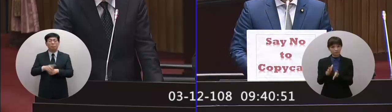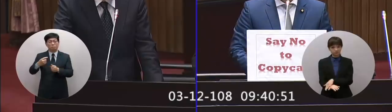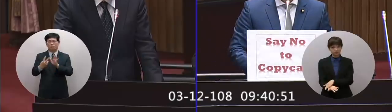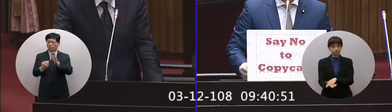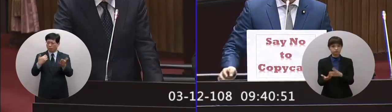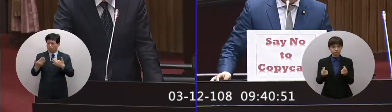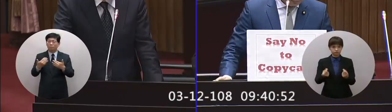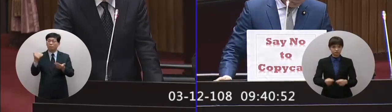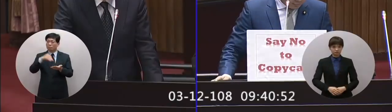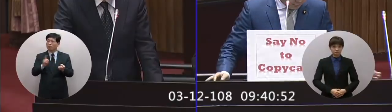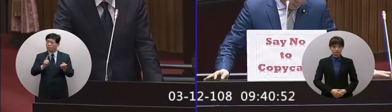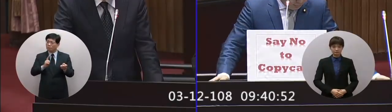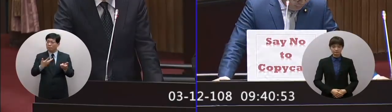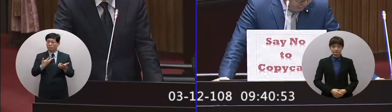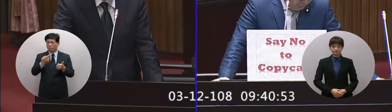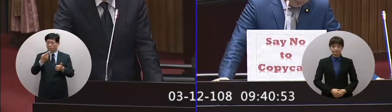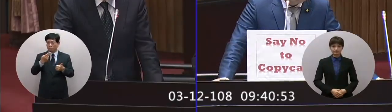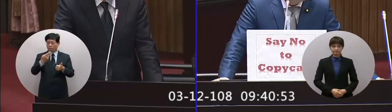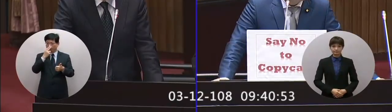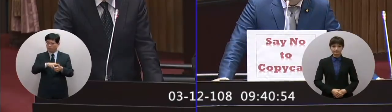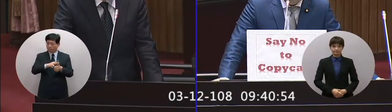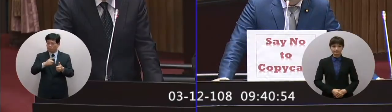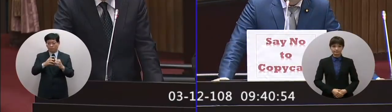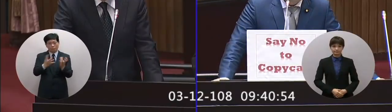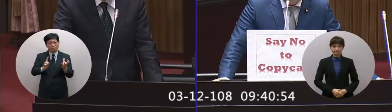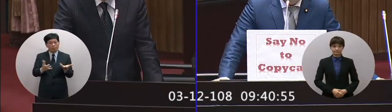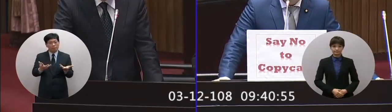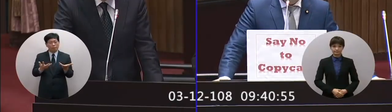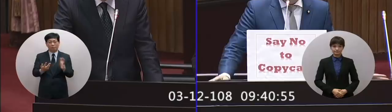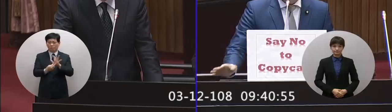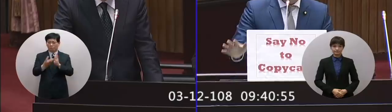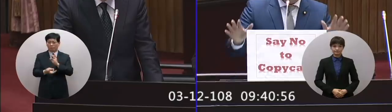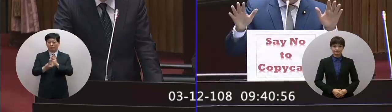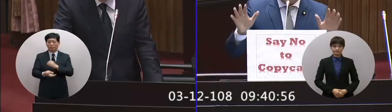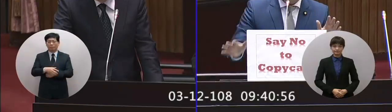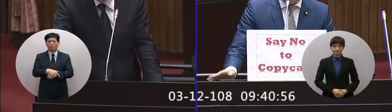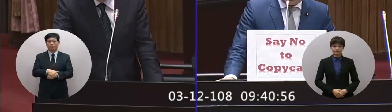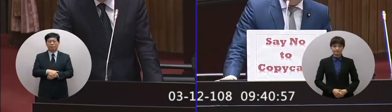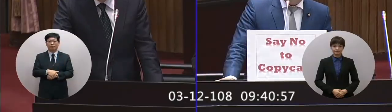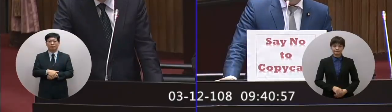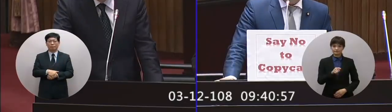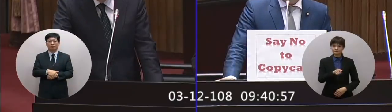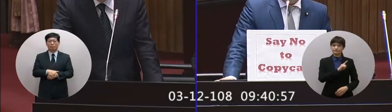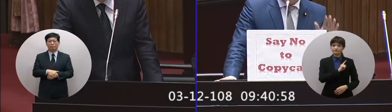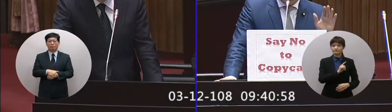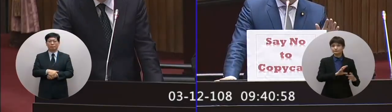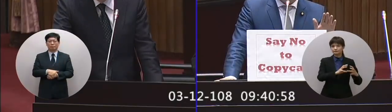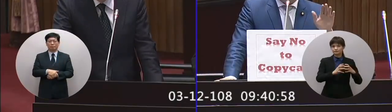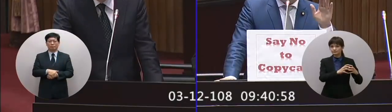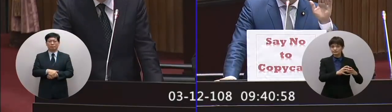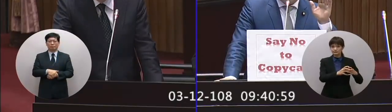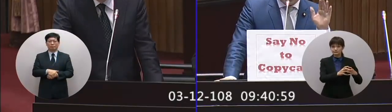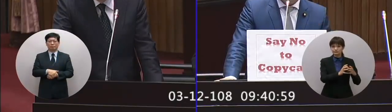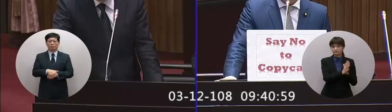要具体的讲说，到底是怎么样子的一个所谓搞垮这件事情吧？ 就是你在你的团队里面，到